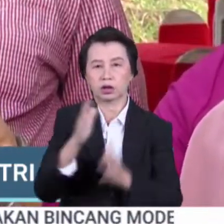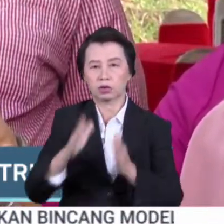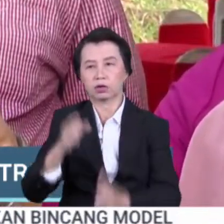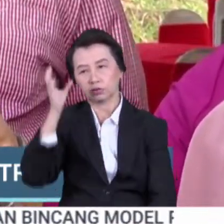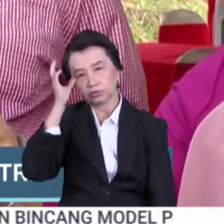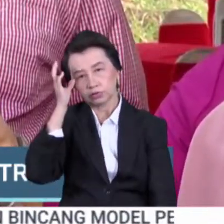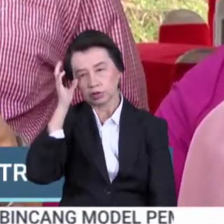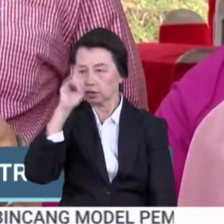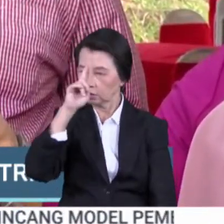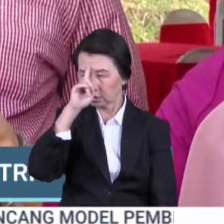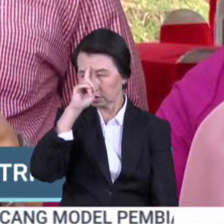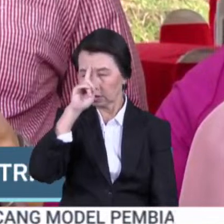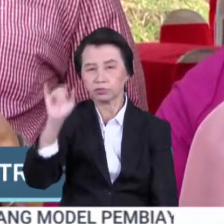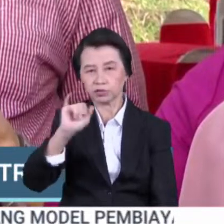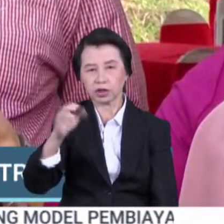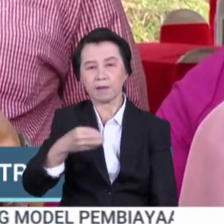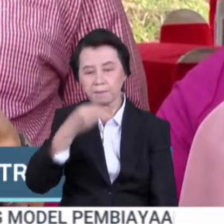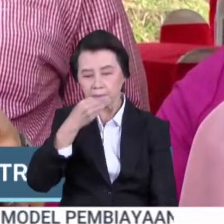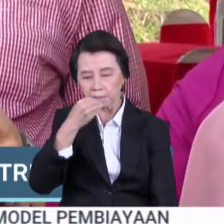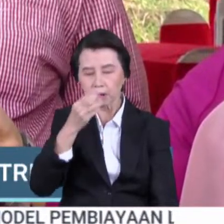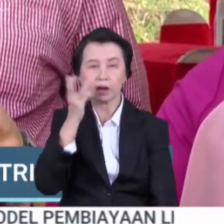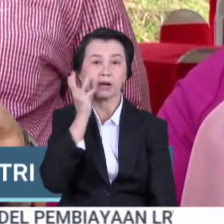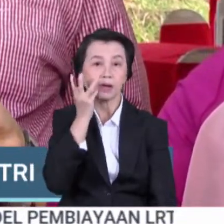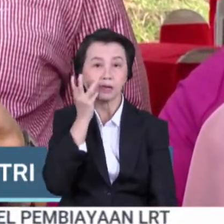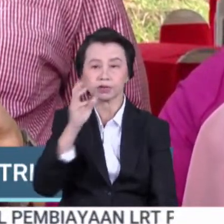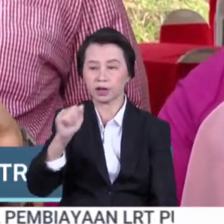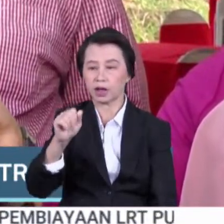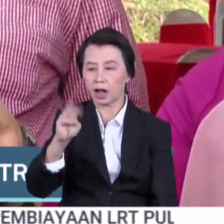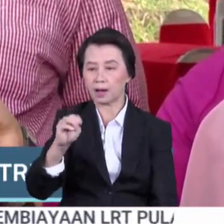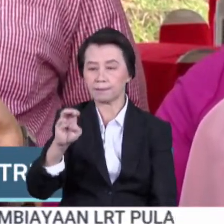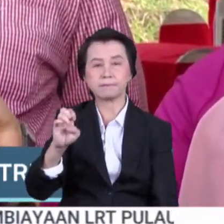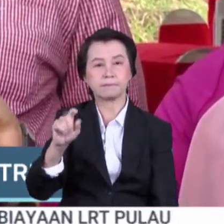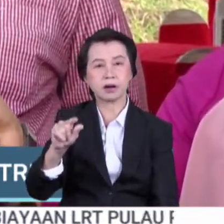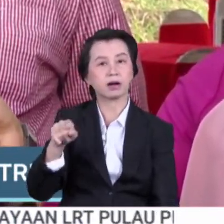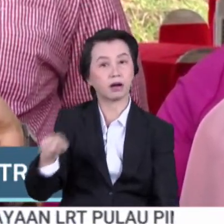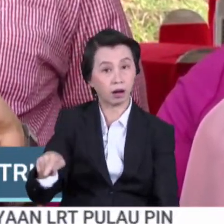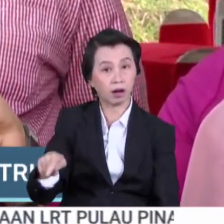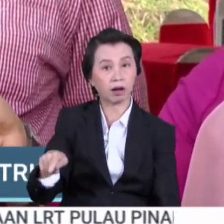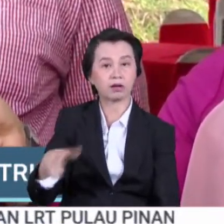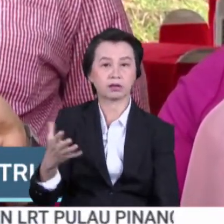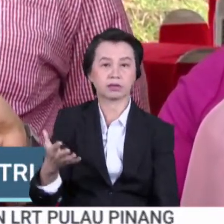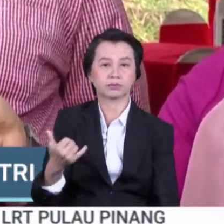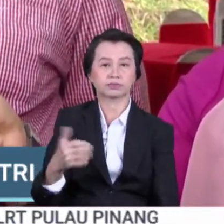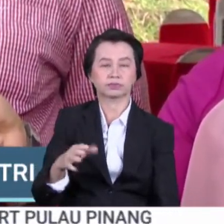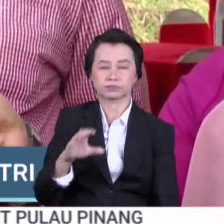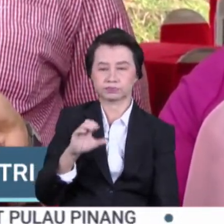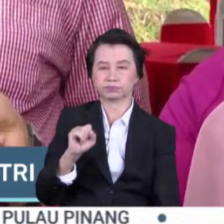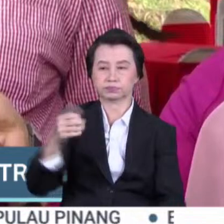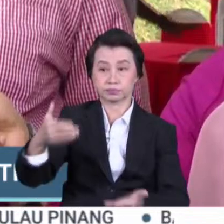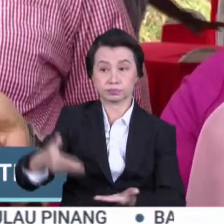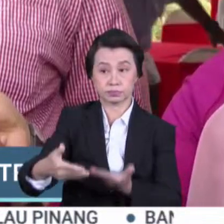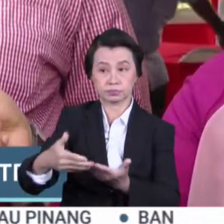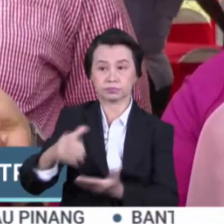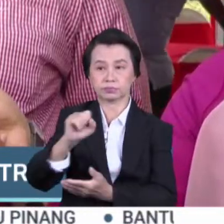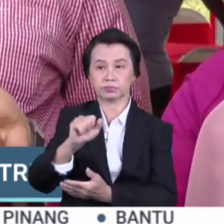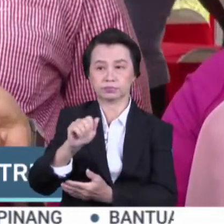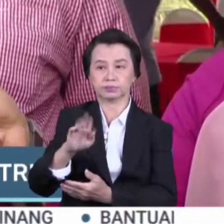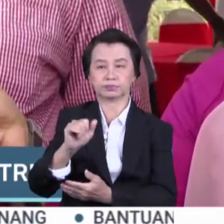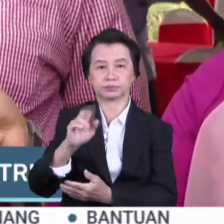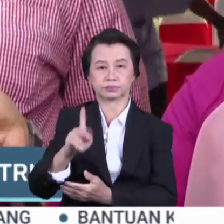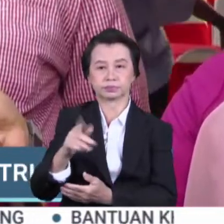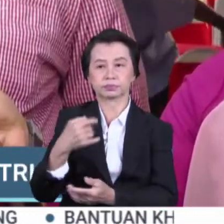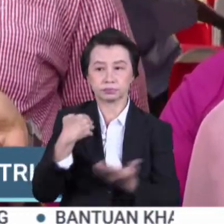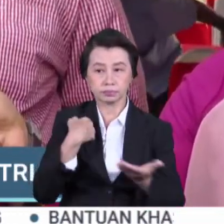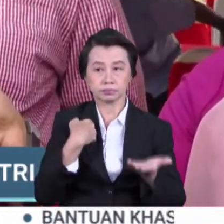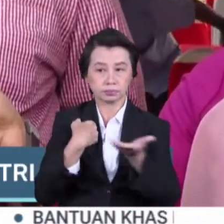juga orang India. Jadi kita juga memperkenalkan konsep tertentu di Sabak. Antaranya kita adalah makanan-makanan Jawa